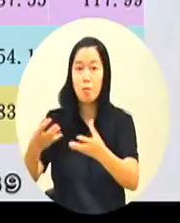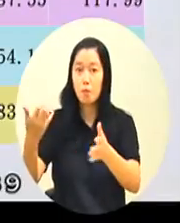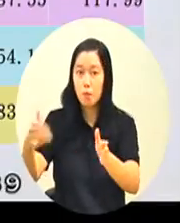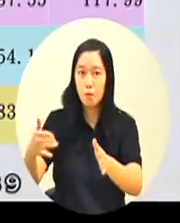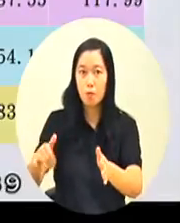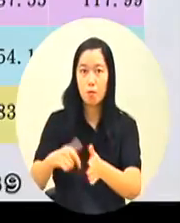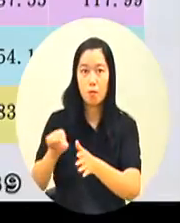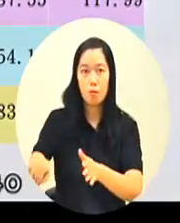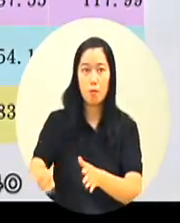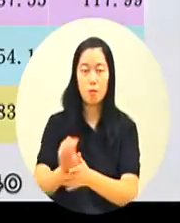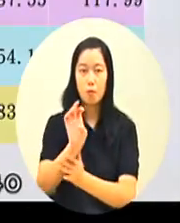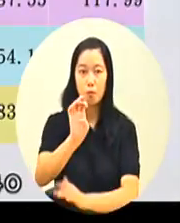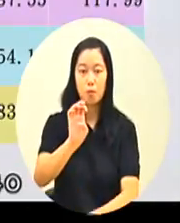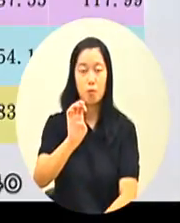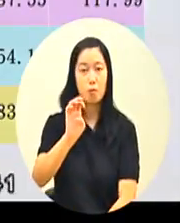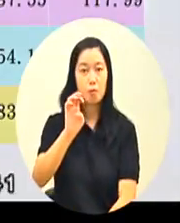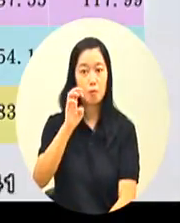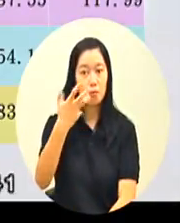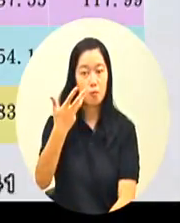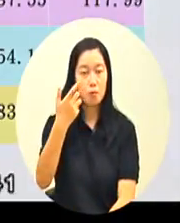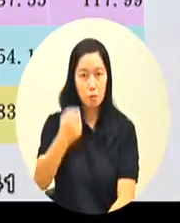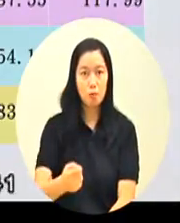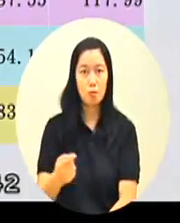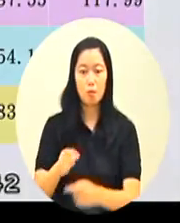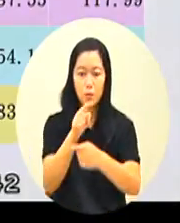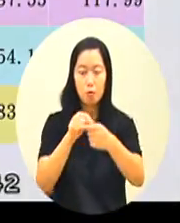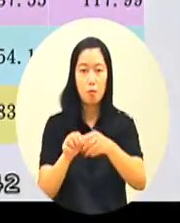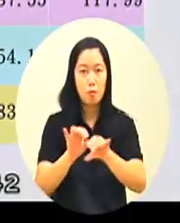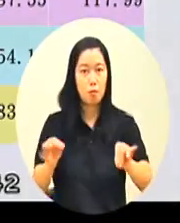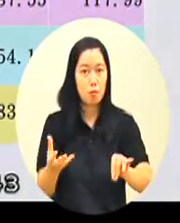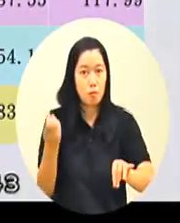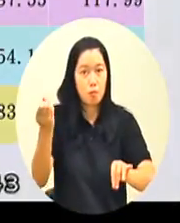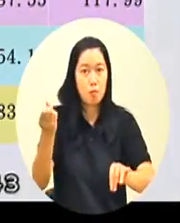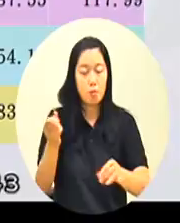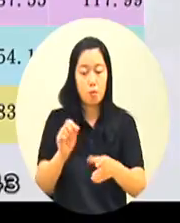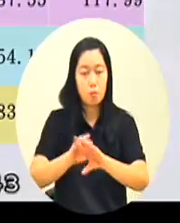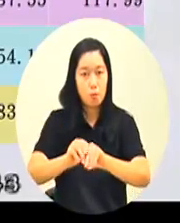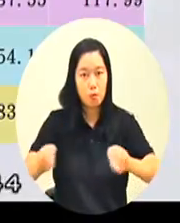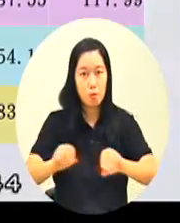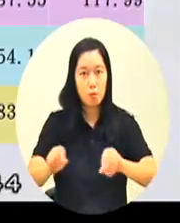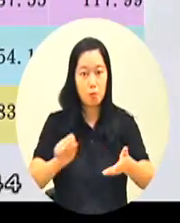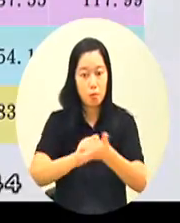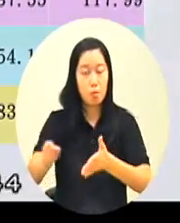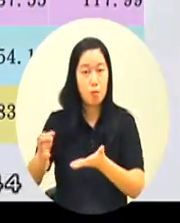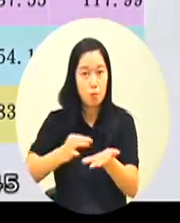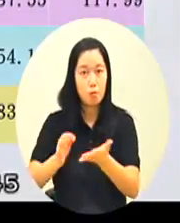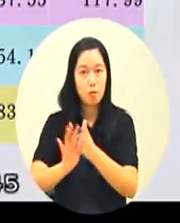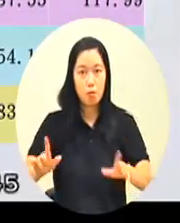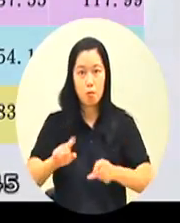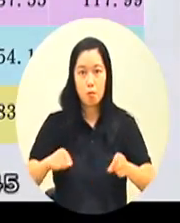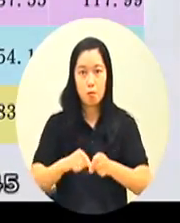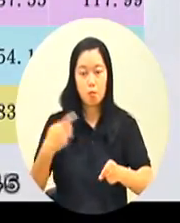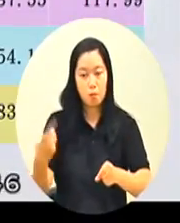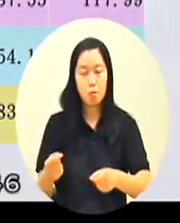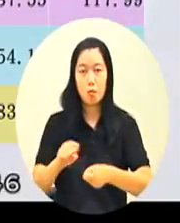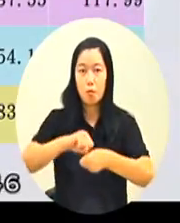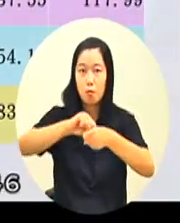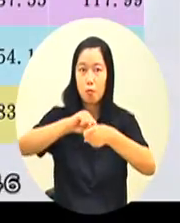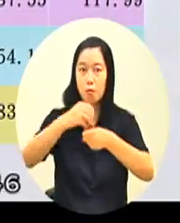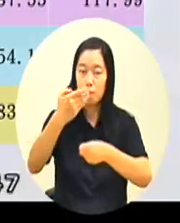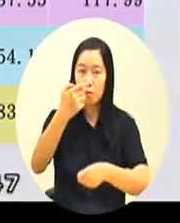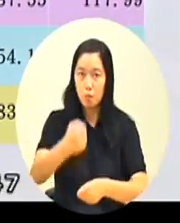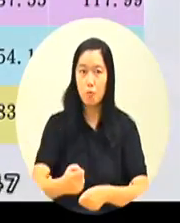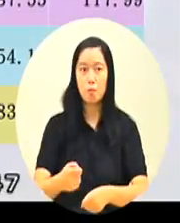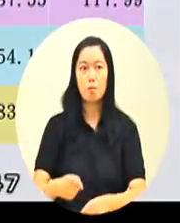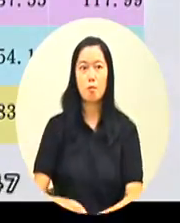方就有48亿。那么另外就是平均地权基金土地标售，今年有多了有9亿，那公财